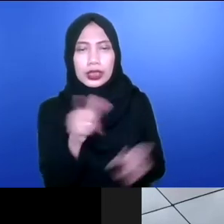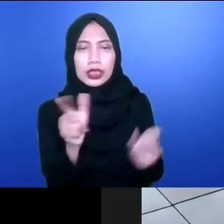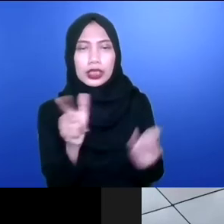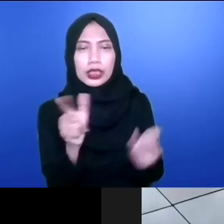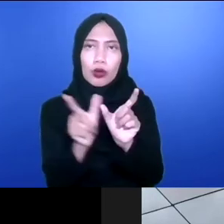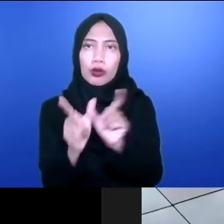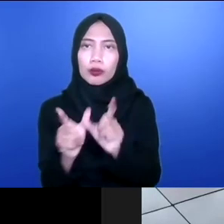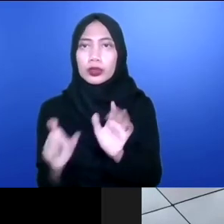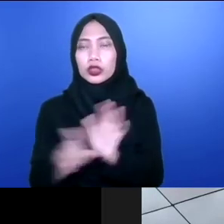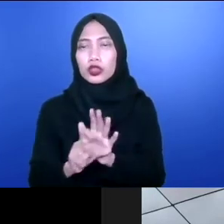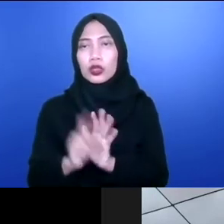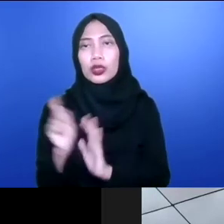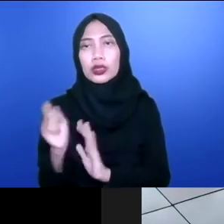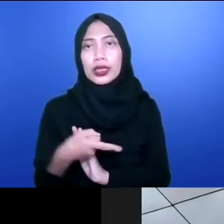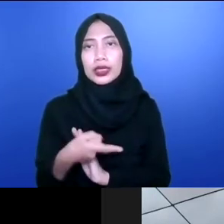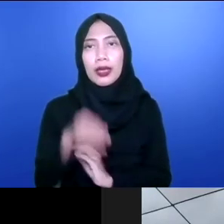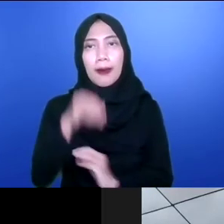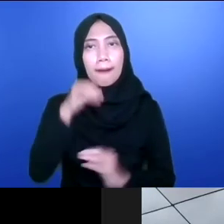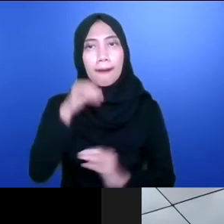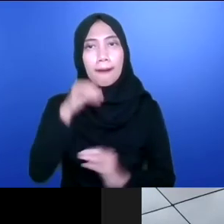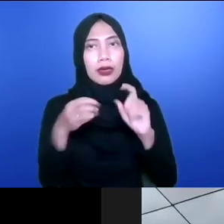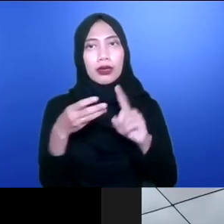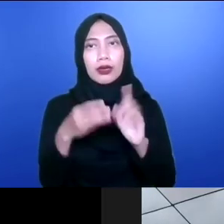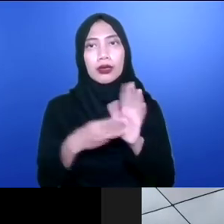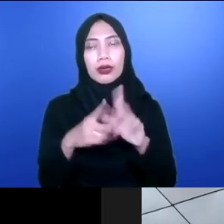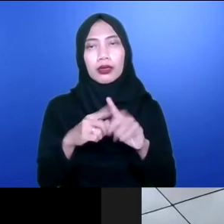oleh Mandiri.